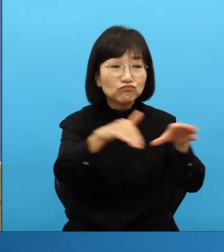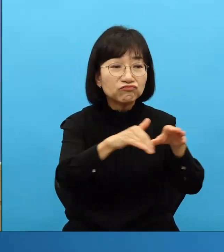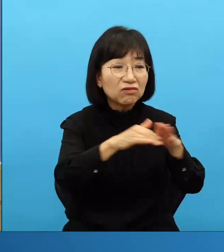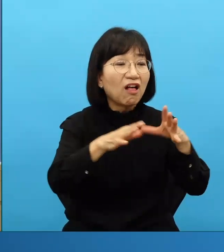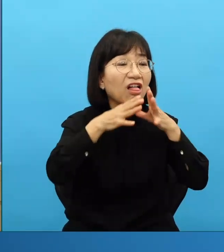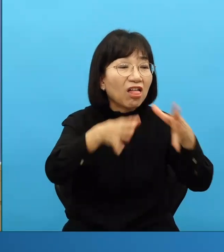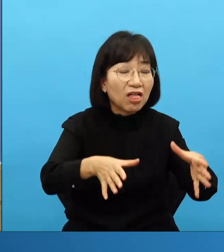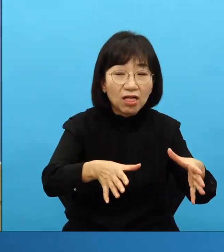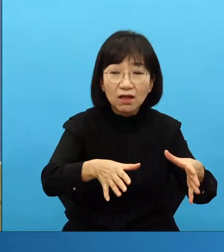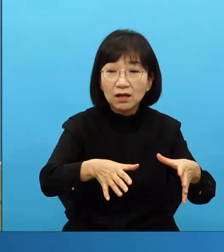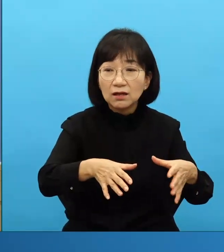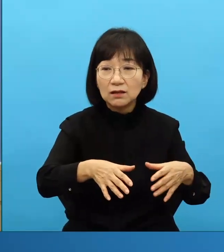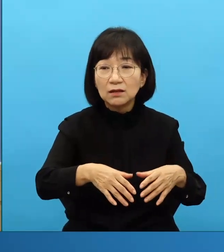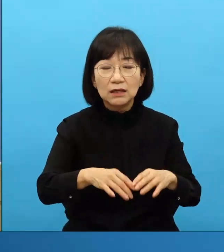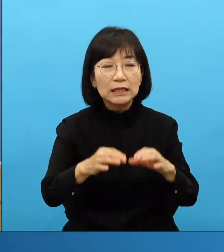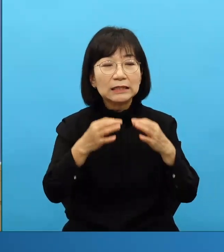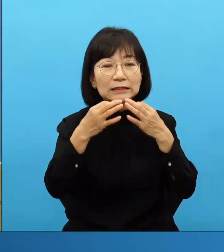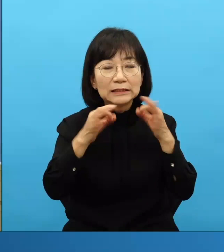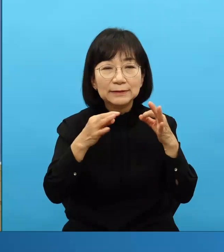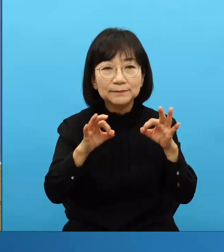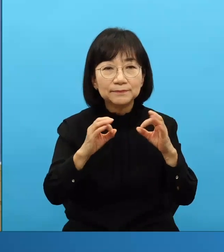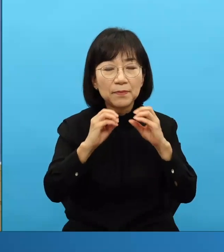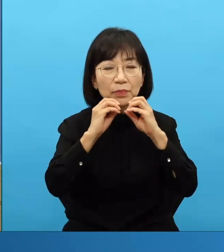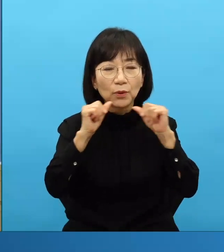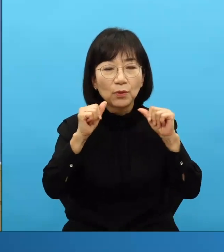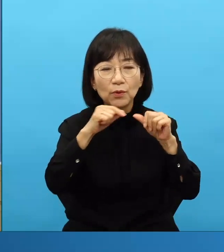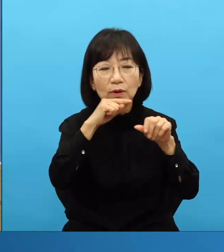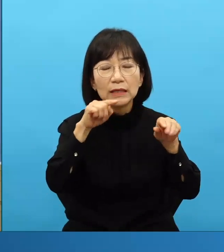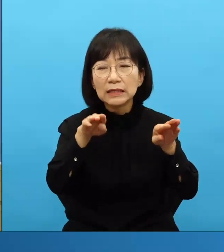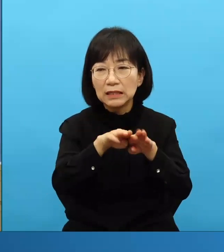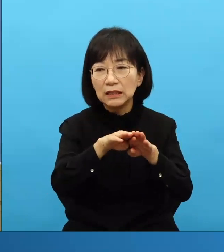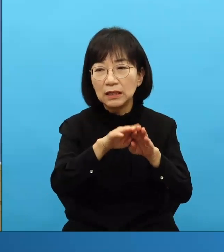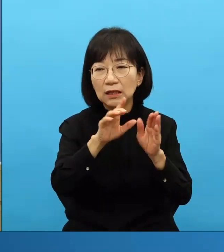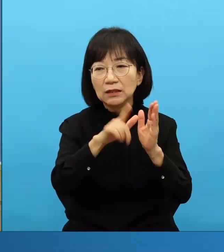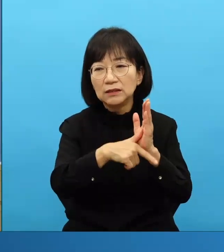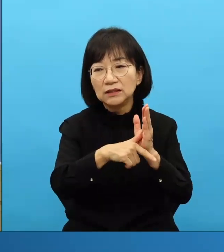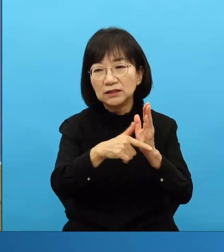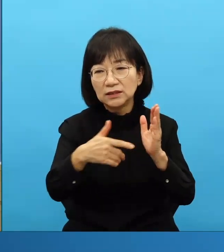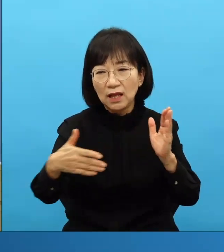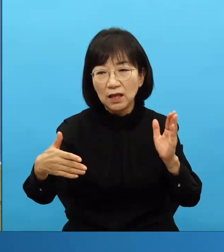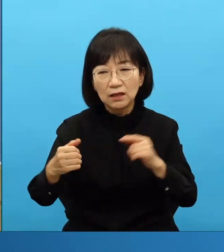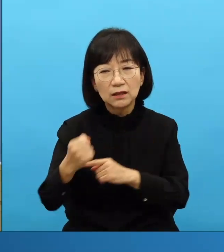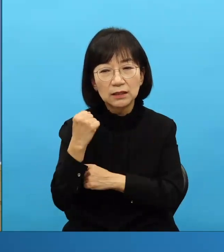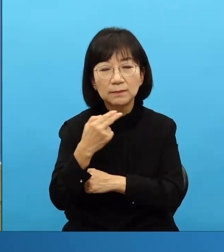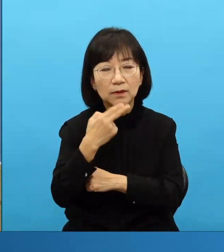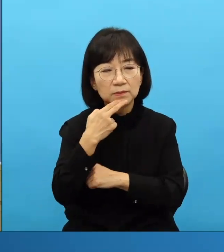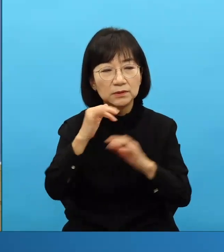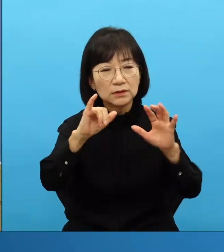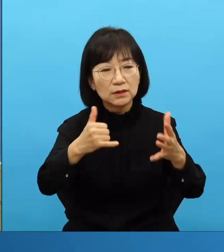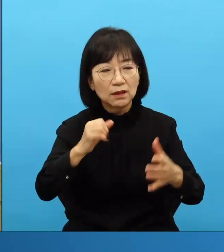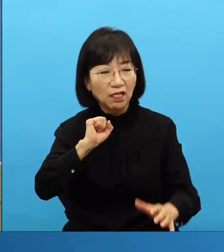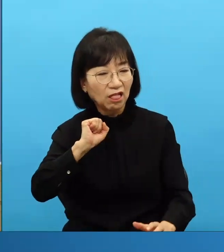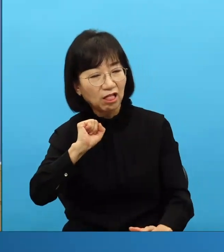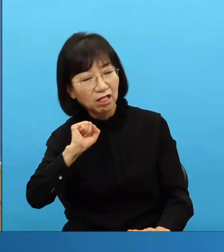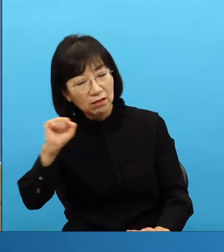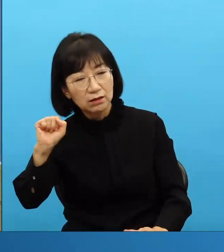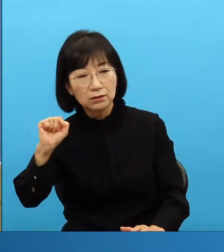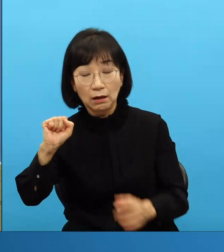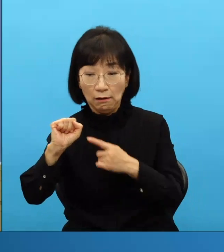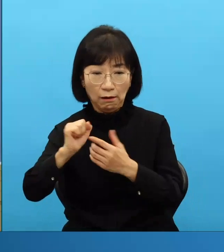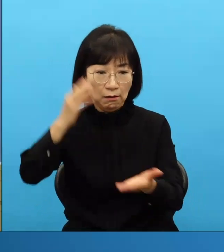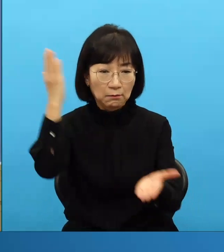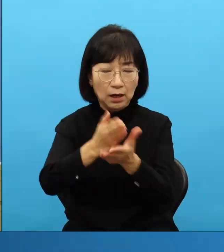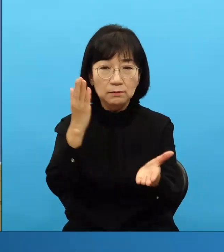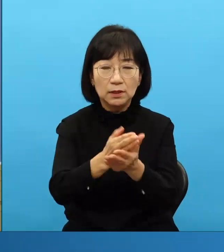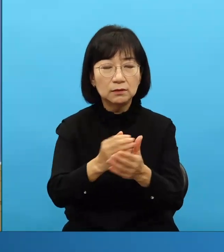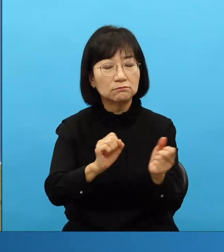세상으로 떠내려가기 때문에 우리가 그들을 복음으로 세우자 그 말씀입니다. If not, they're just going to waste their lives away inside of this darkness. And so